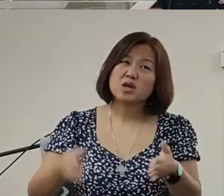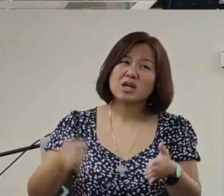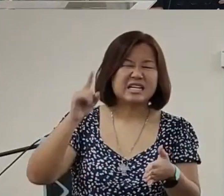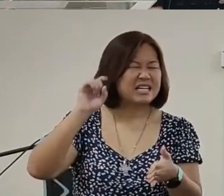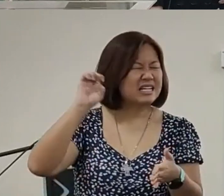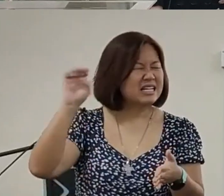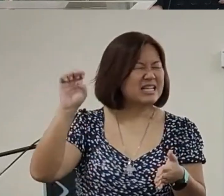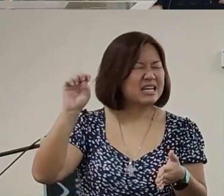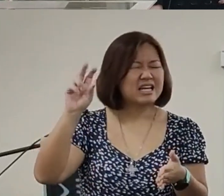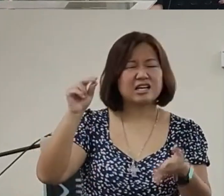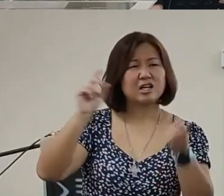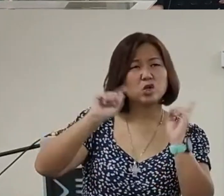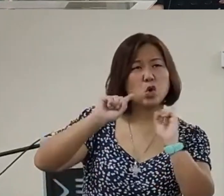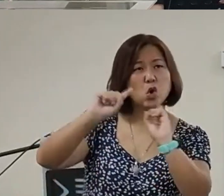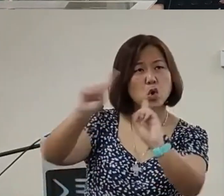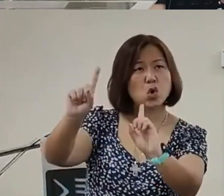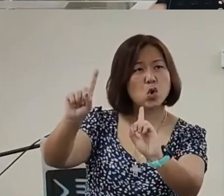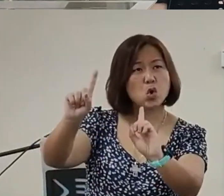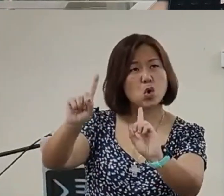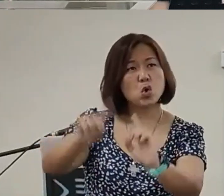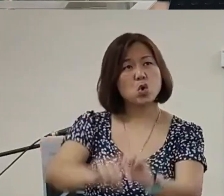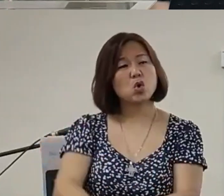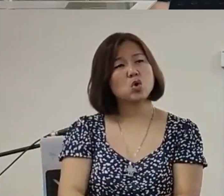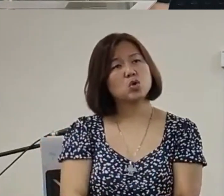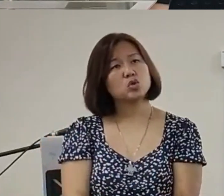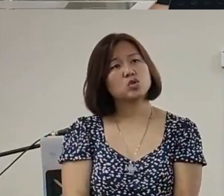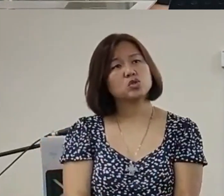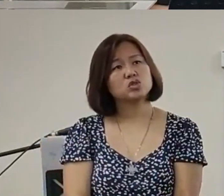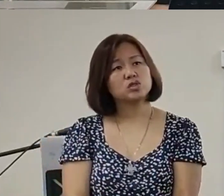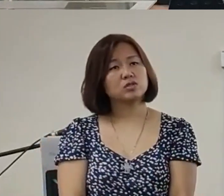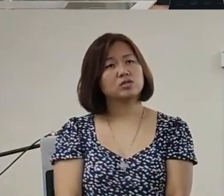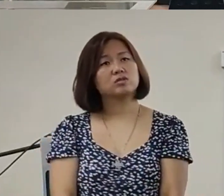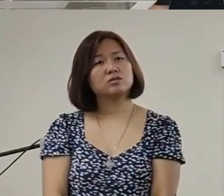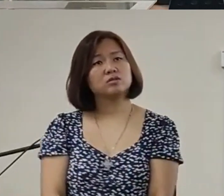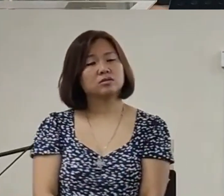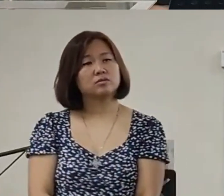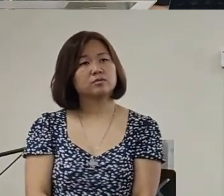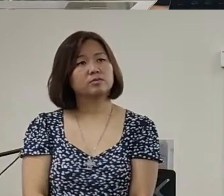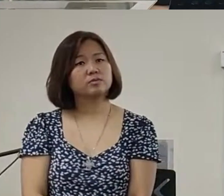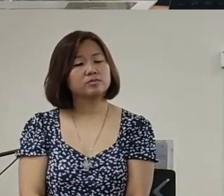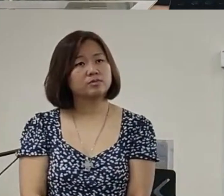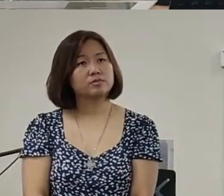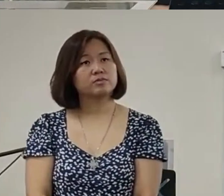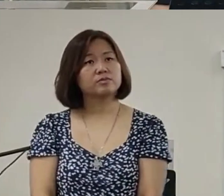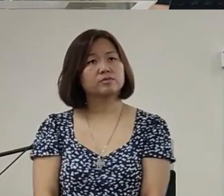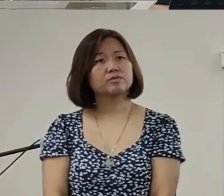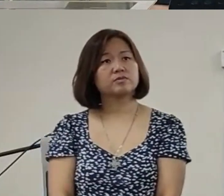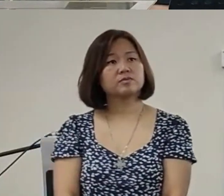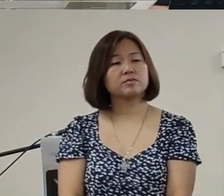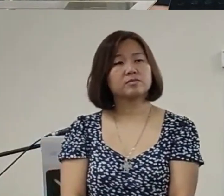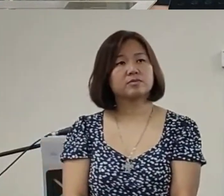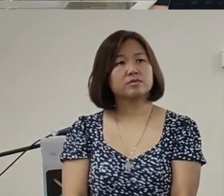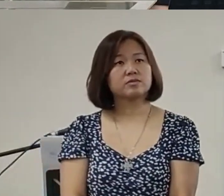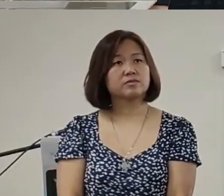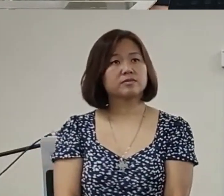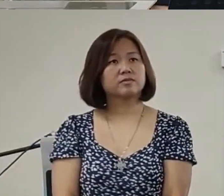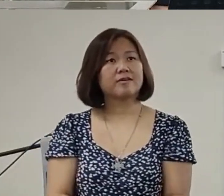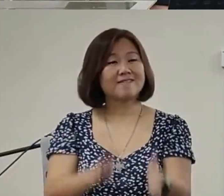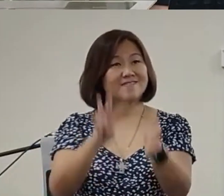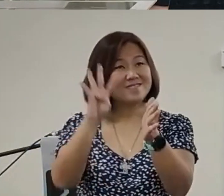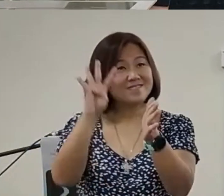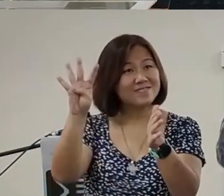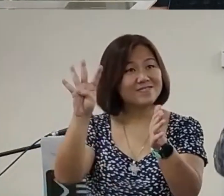第三节他追赶他们走他所谓走得到坦然前行